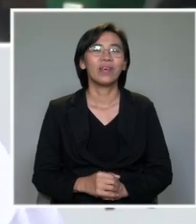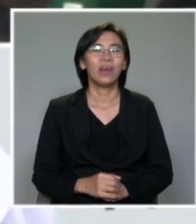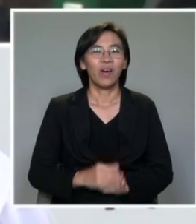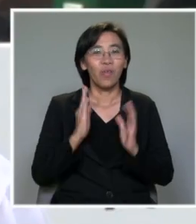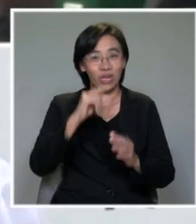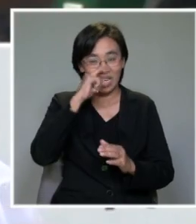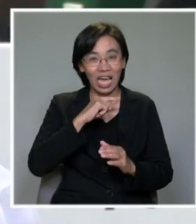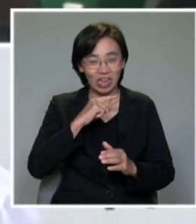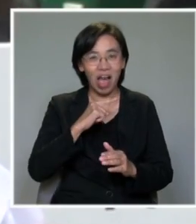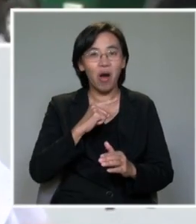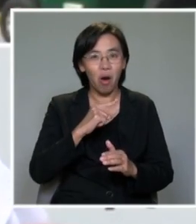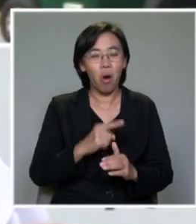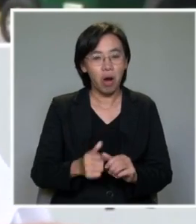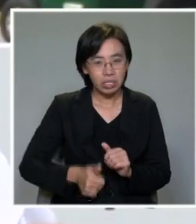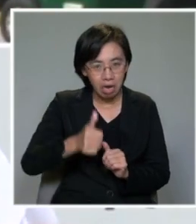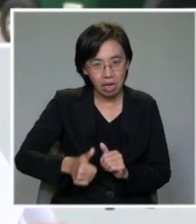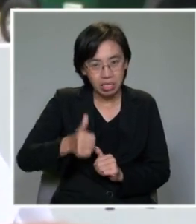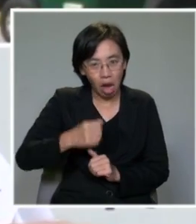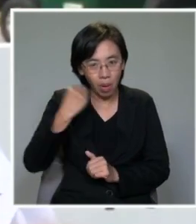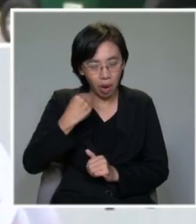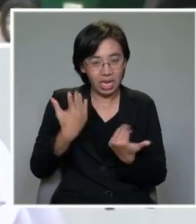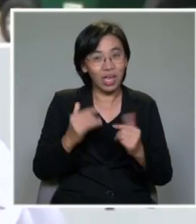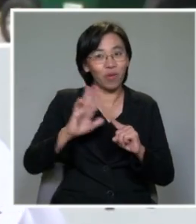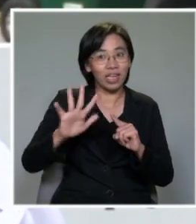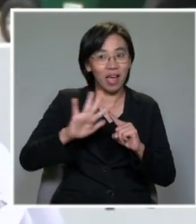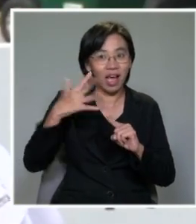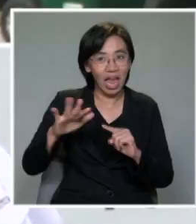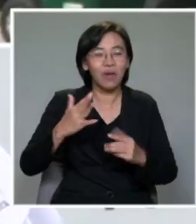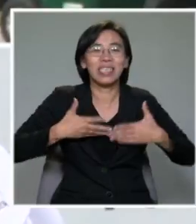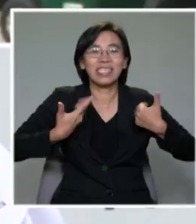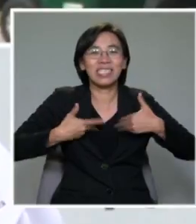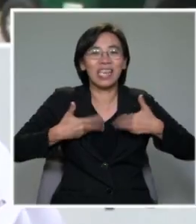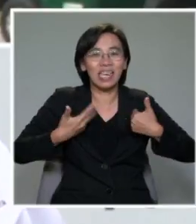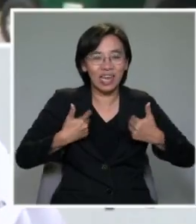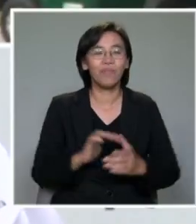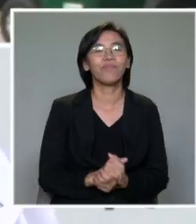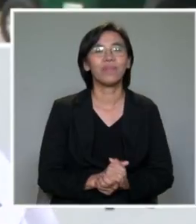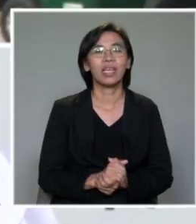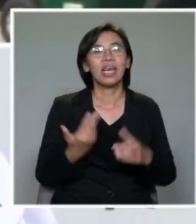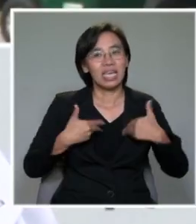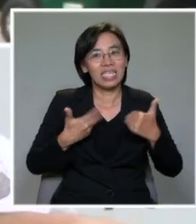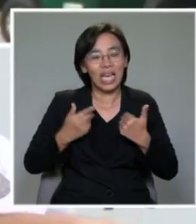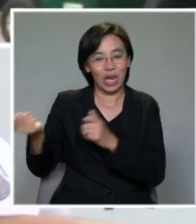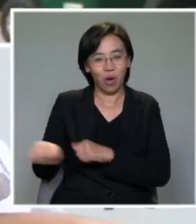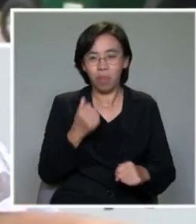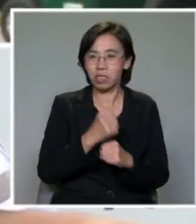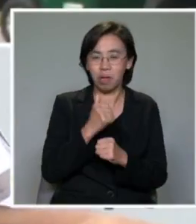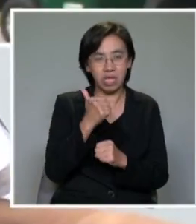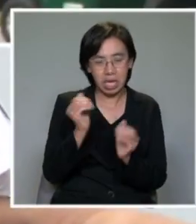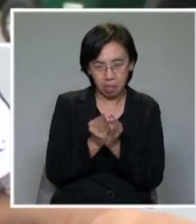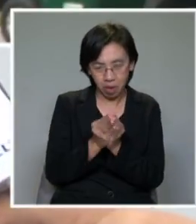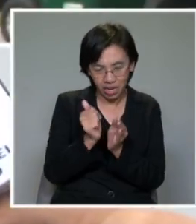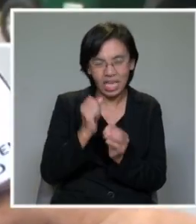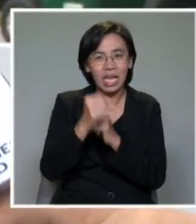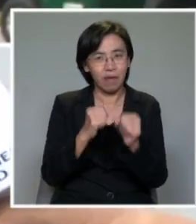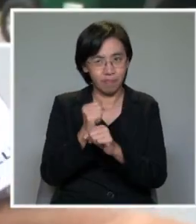ยชักเริ่มได้แชมป์เรื่อยๆนะนี่เป็นคนที่5แล้วก็ต้องดีใจแทนมะพร้าวด้วยนะครับที่ทำได้ดีมากแล้วปีหน้ายังคงต้อง